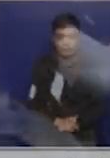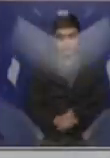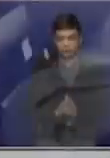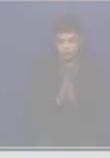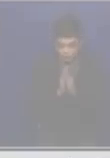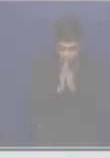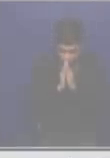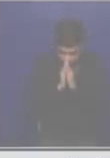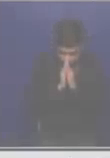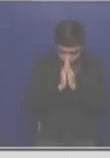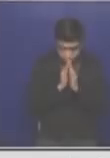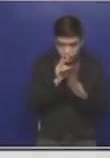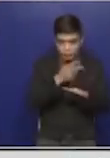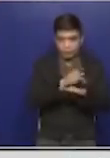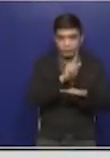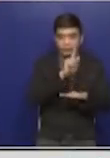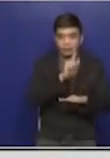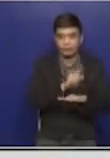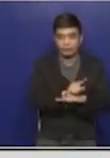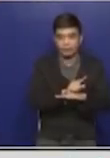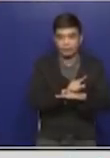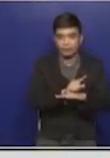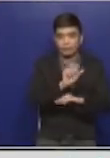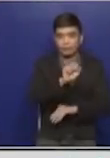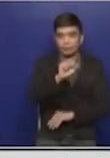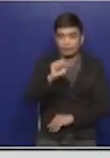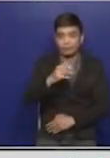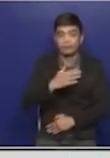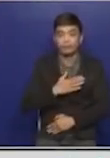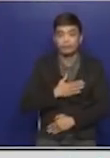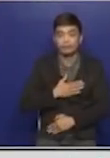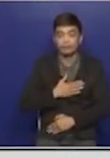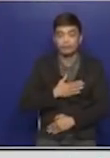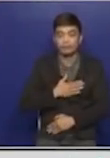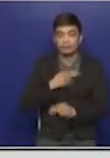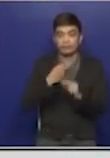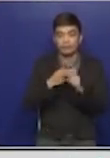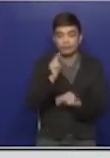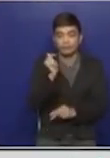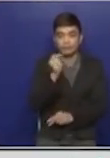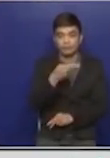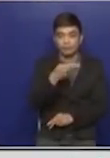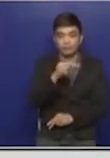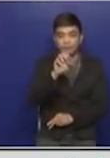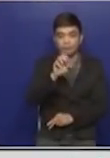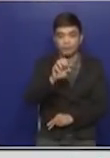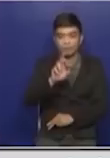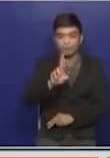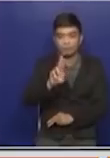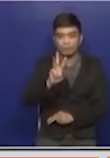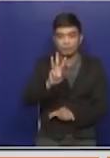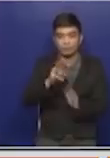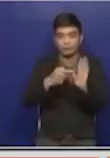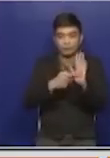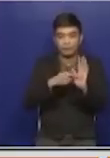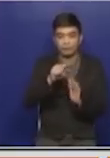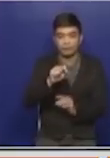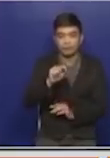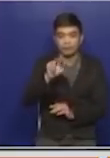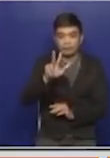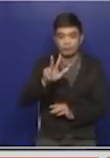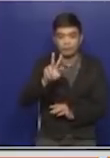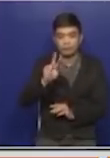เรียนท่านประธานสภาผู้แทนราษฎรธัญวัฒน์กมลวงศ์วัฒน์ผู้แทนราษฎรบัญชีรายชื่อพรรคก้าวไกลค่ะ